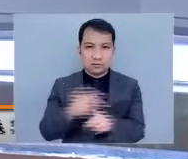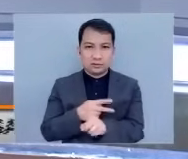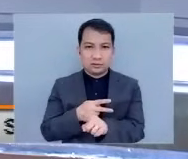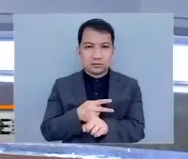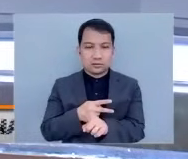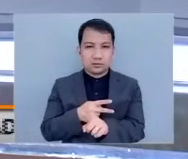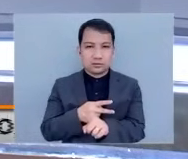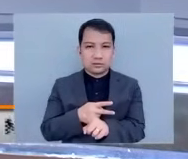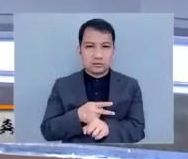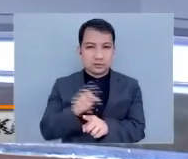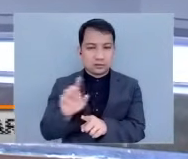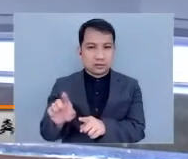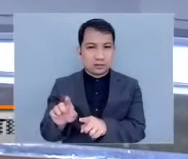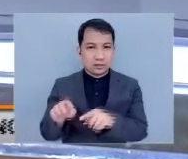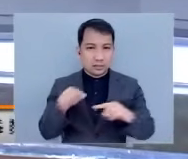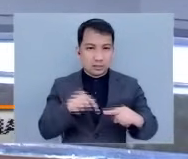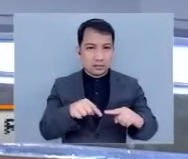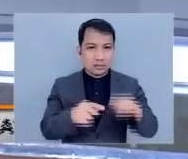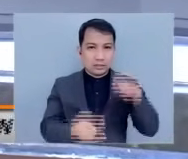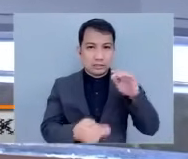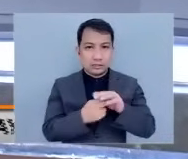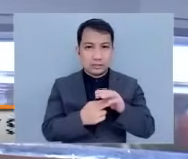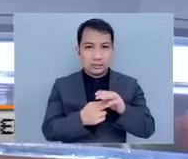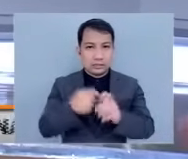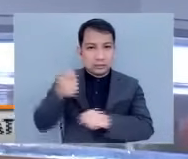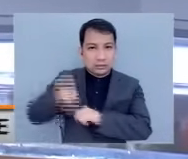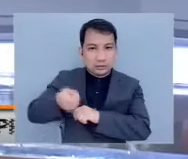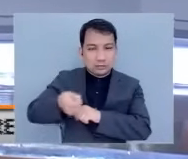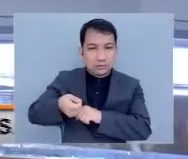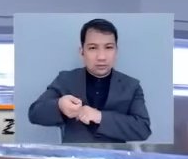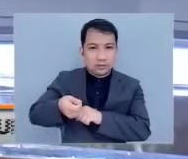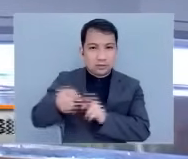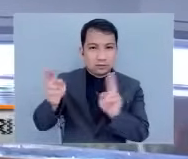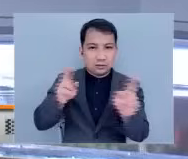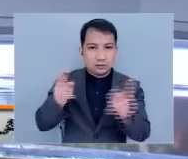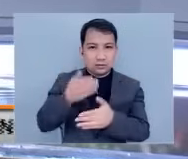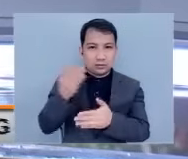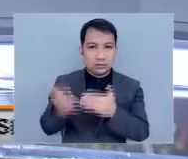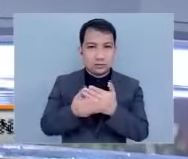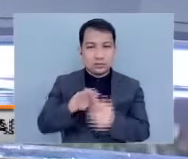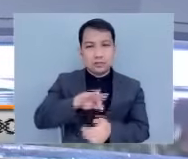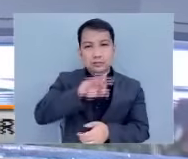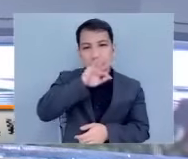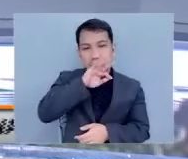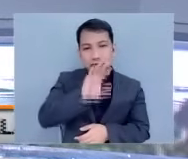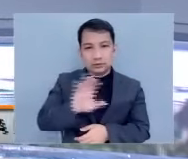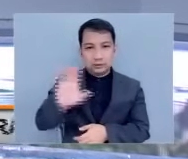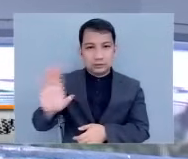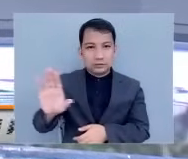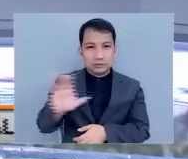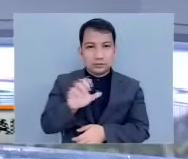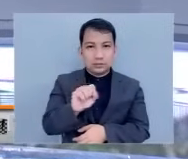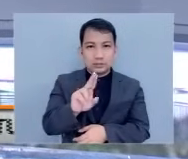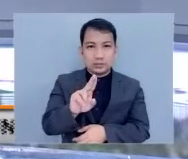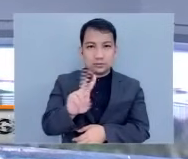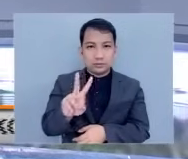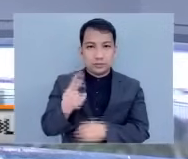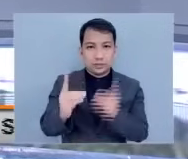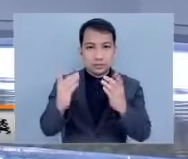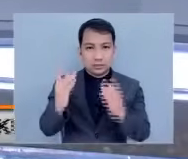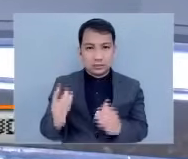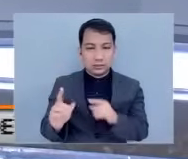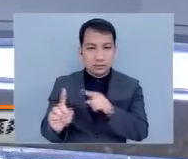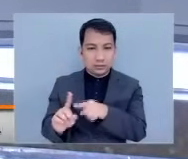Ang biktima na isa palang retiradong hukom, naghahanda na ng kasong frustrated murder laban sa SUV driver na nambangga